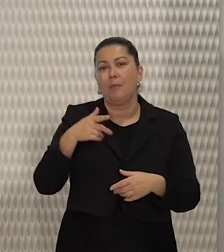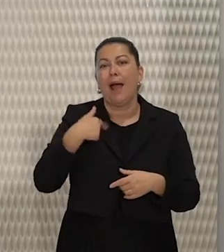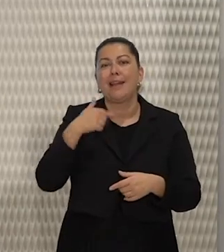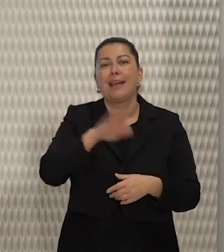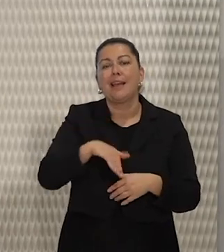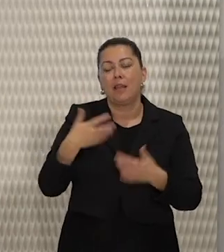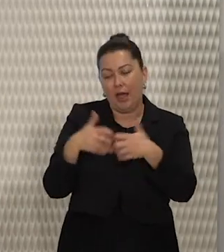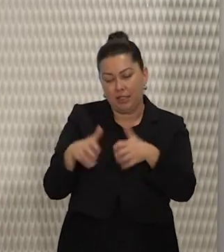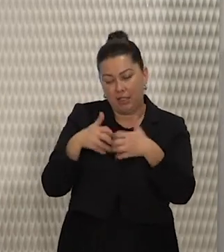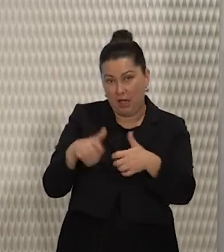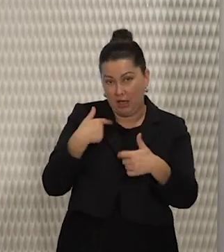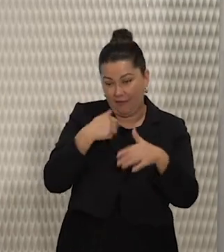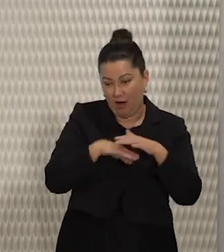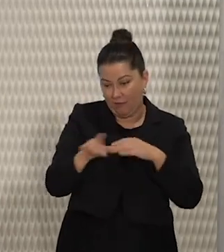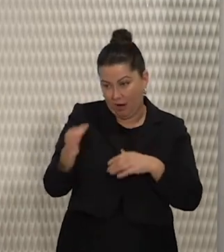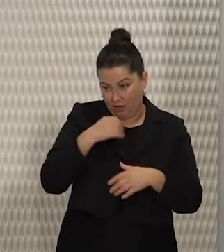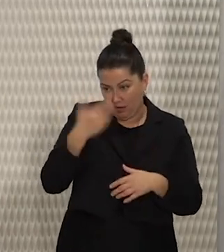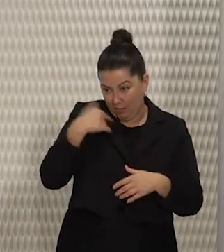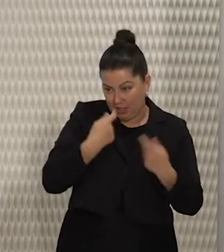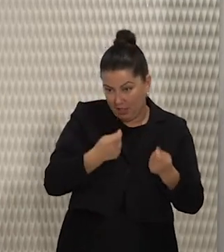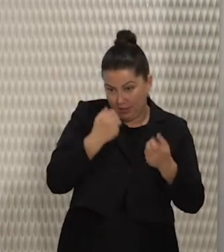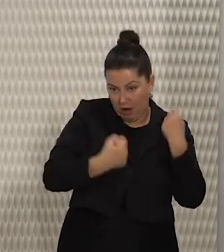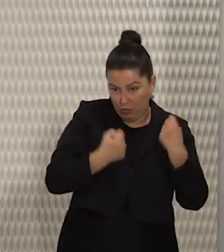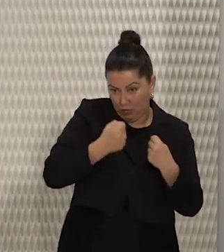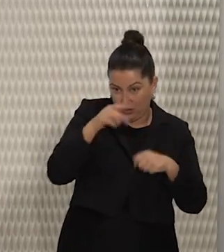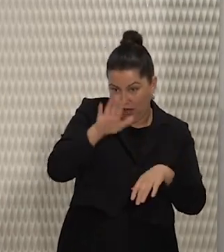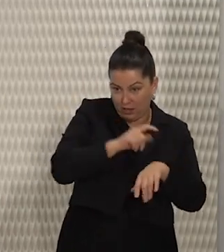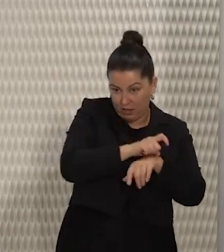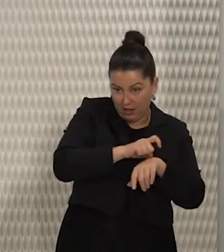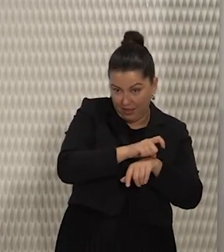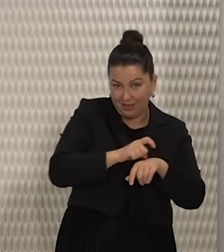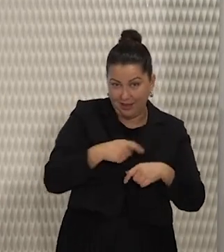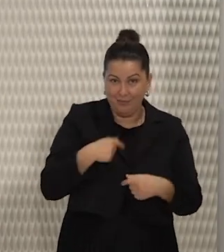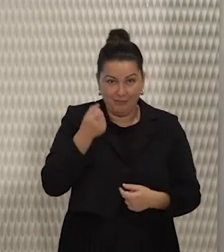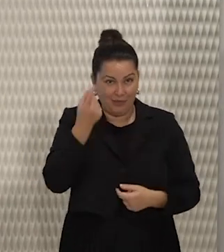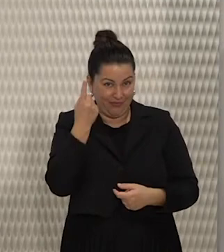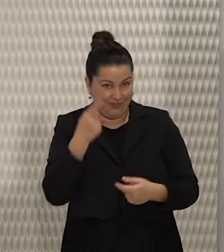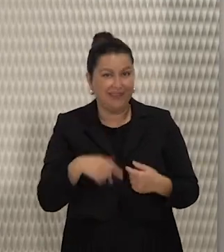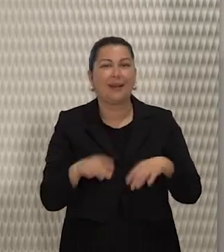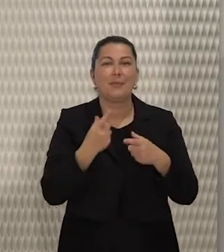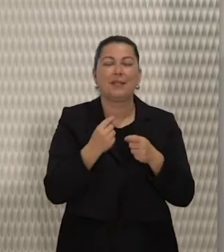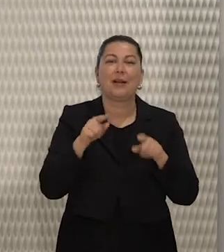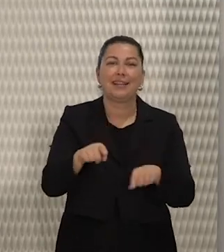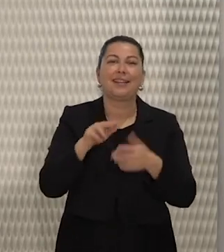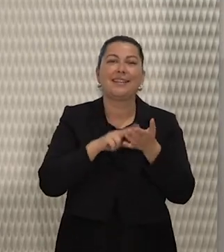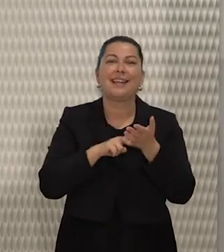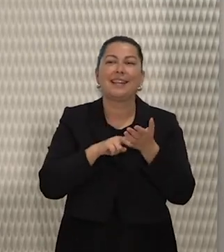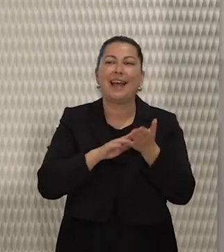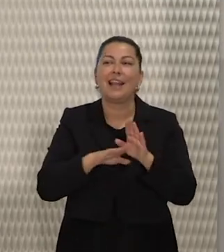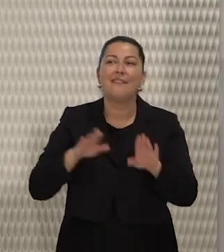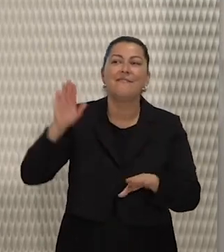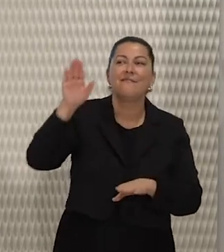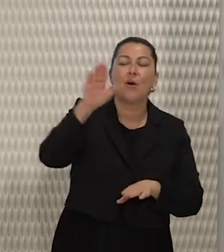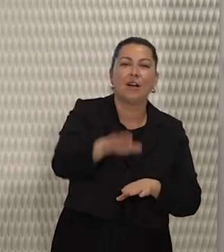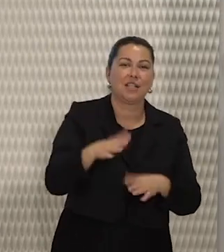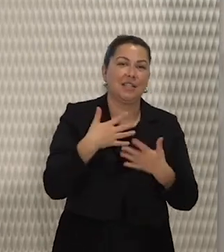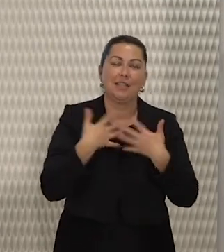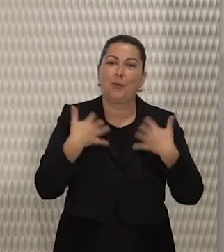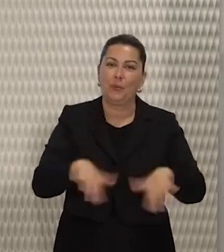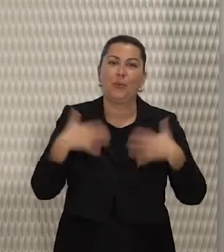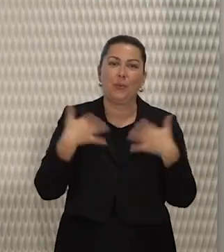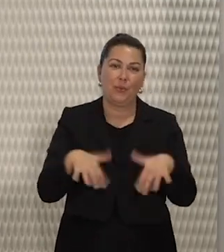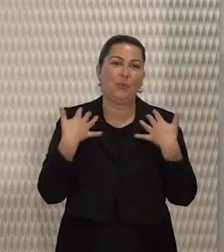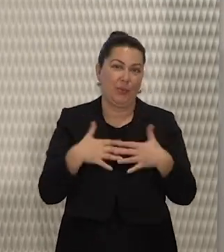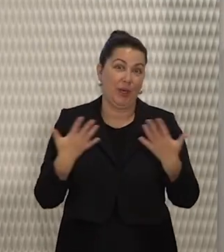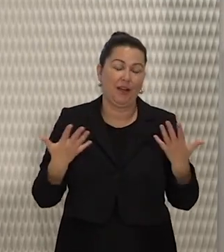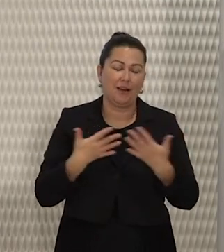haben dann gefragt, ob es damals überhaupt schon Autos gegeben hat. Also es ist, dieser digitale Fortschritt ist so überwältigend,